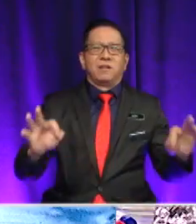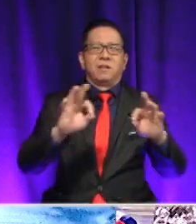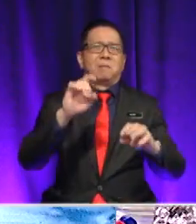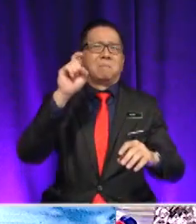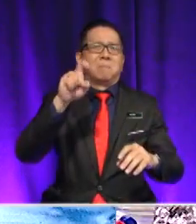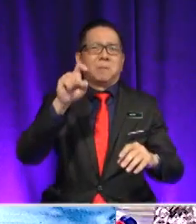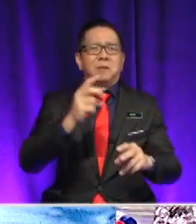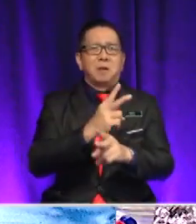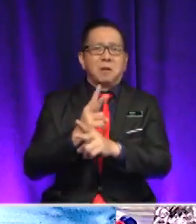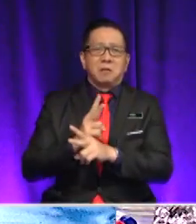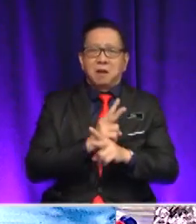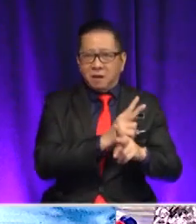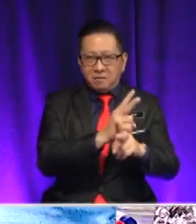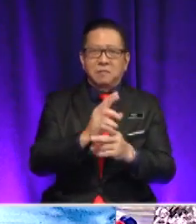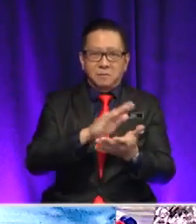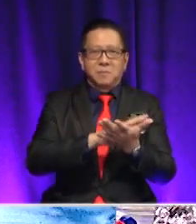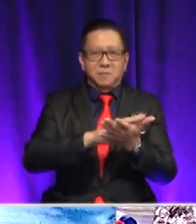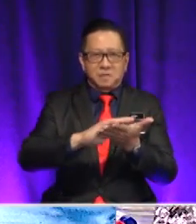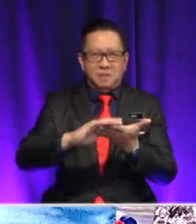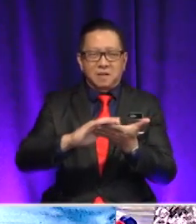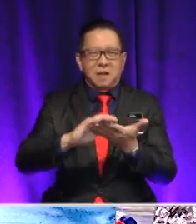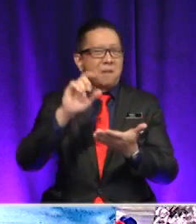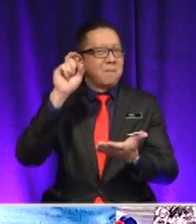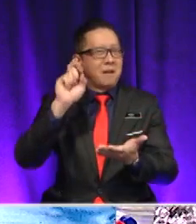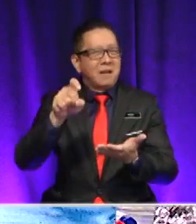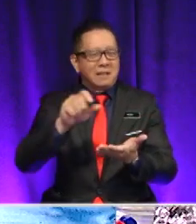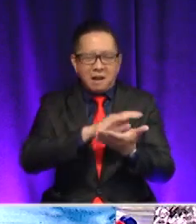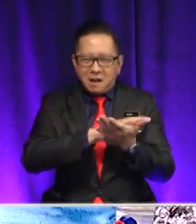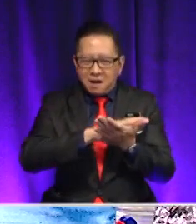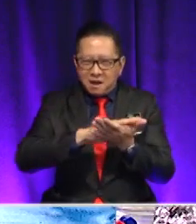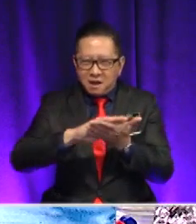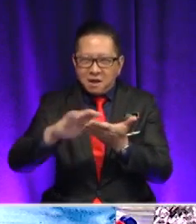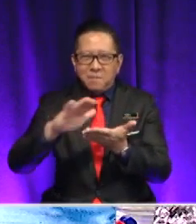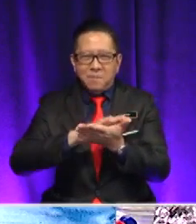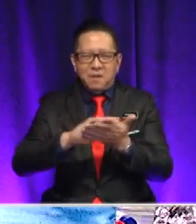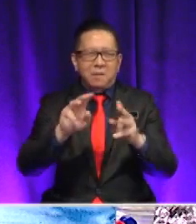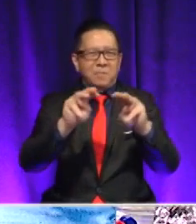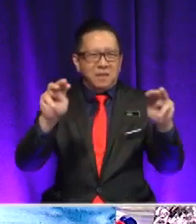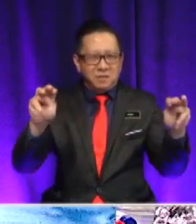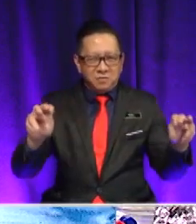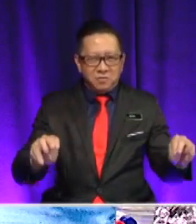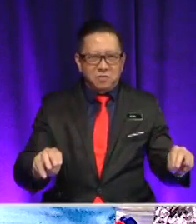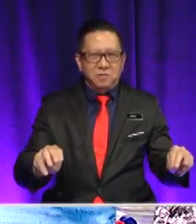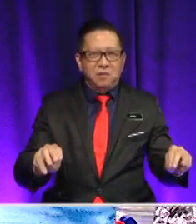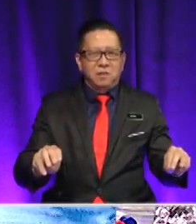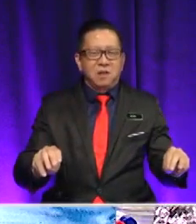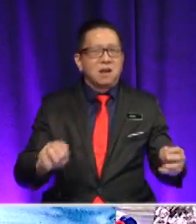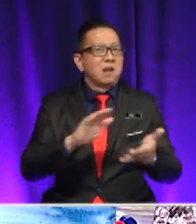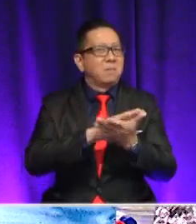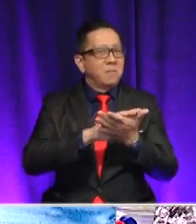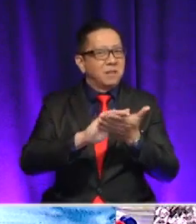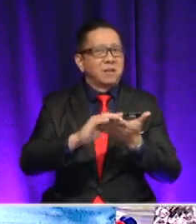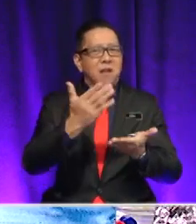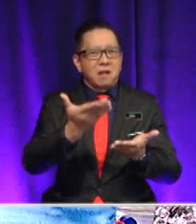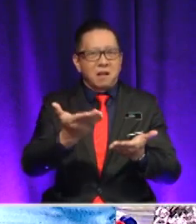kebersihan tuh kalau kita dah hasilkan karya pastikan kita kemas kita punya tempat itu punya barang